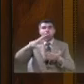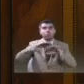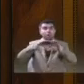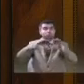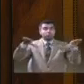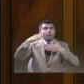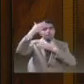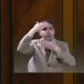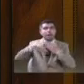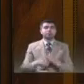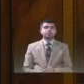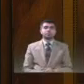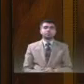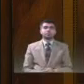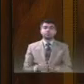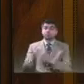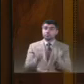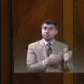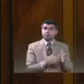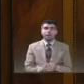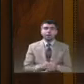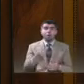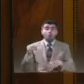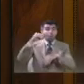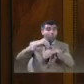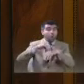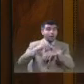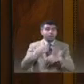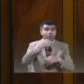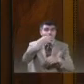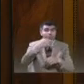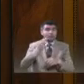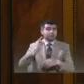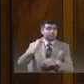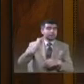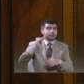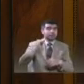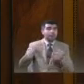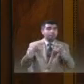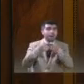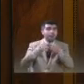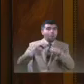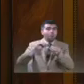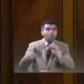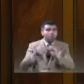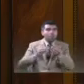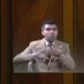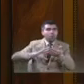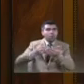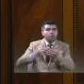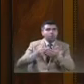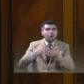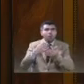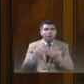بلادنا. وتجدر الإشارة أن العلاقة الجدلية القائمة هنا تكمن في